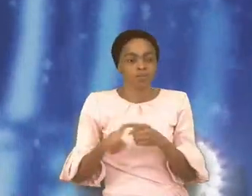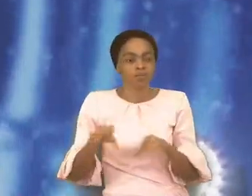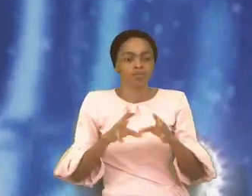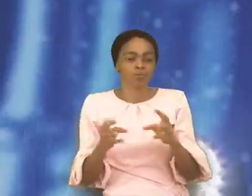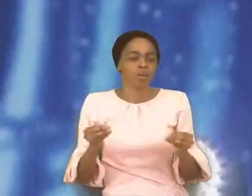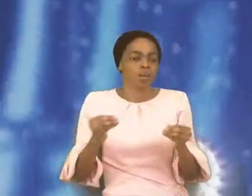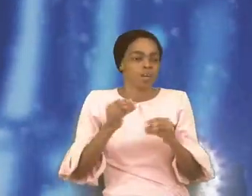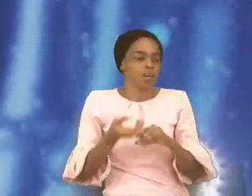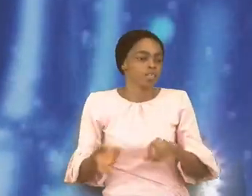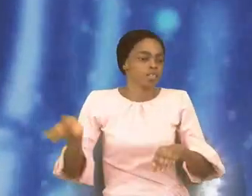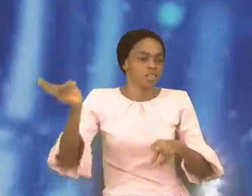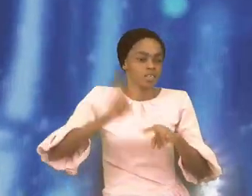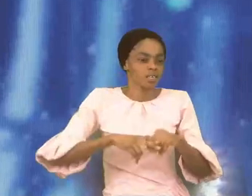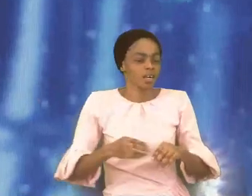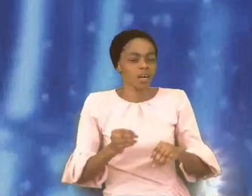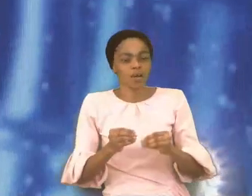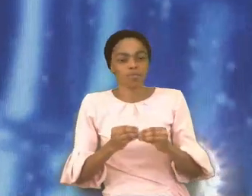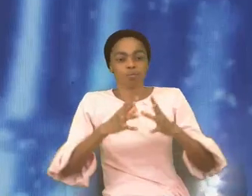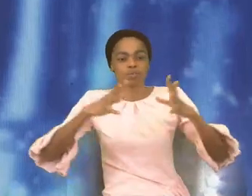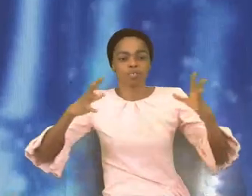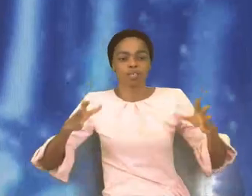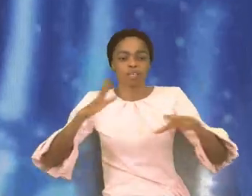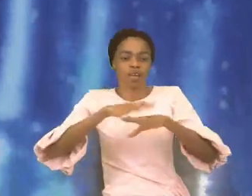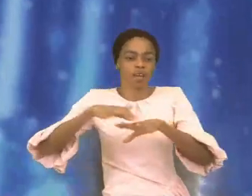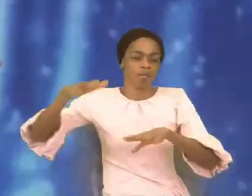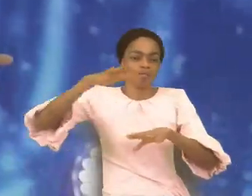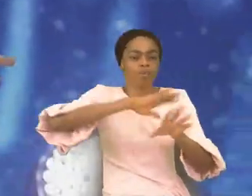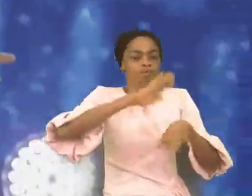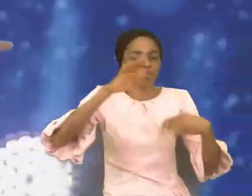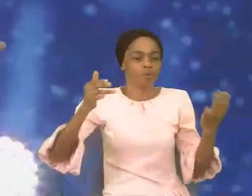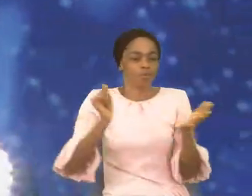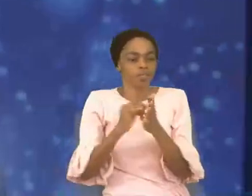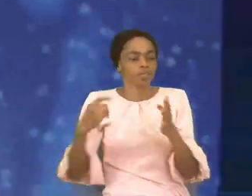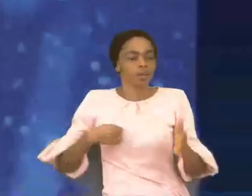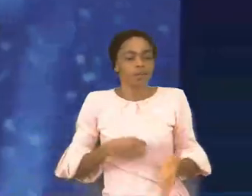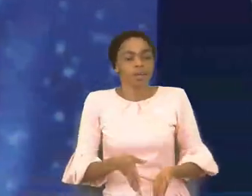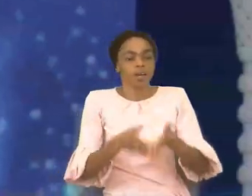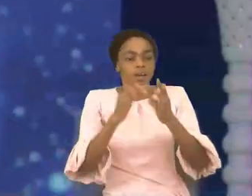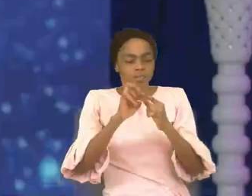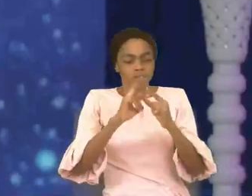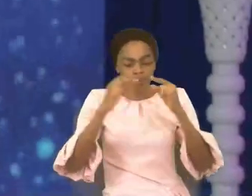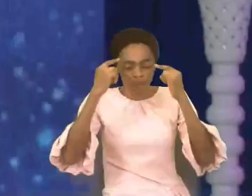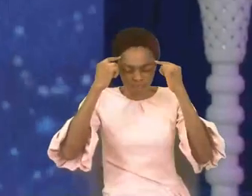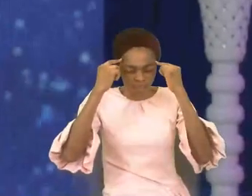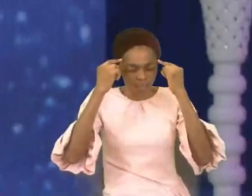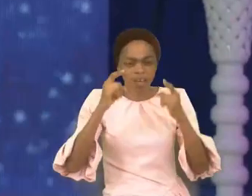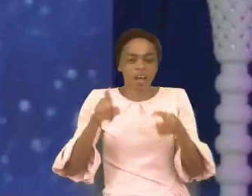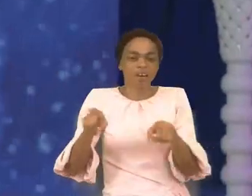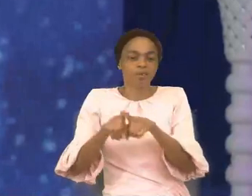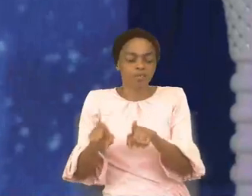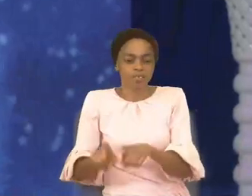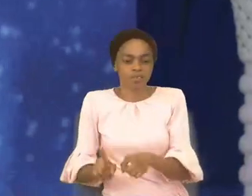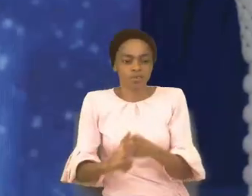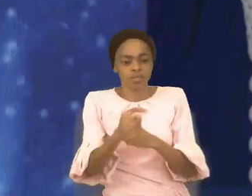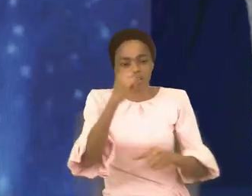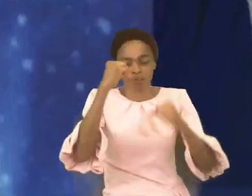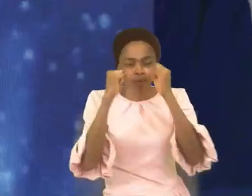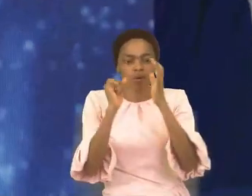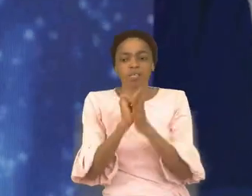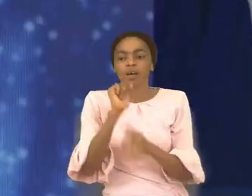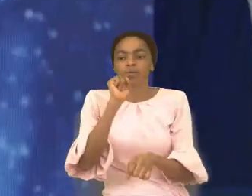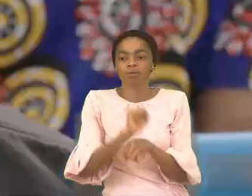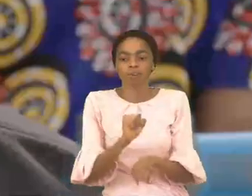infiniment au-delà de tout ce que nous demandons ou pensons par la puissance qui agit